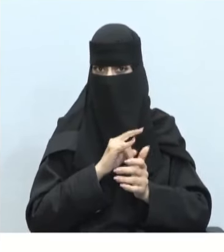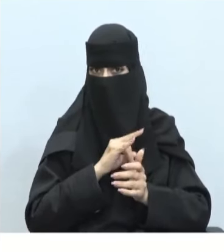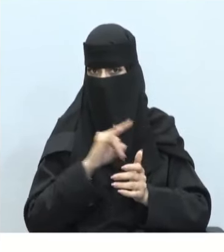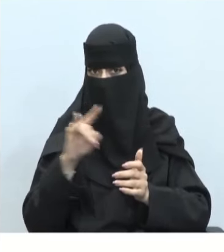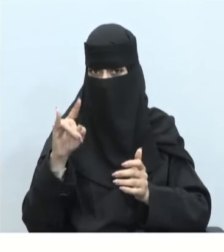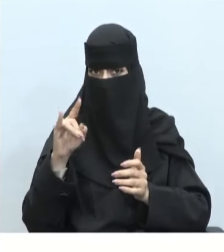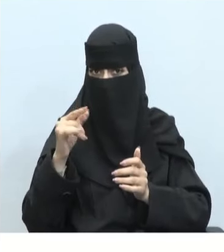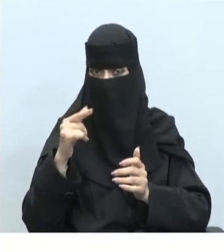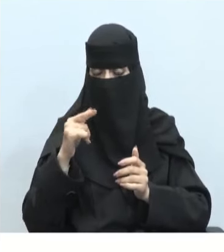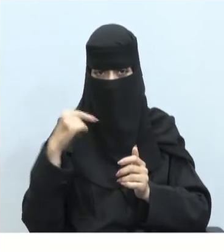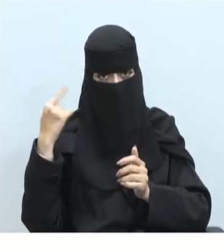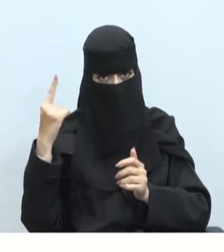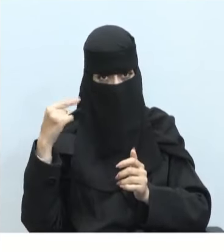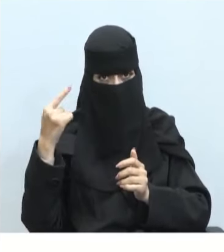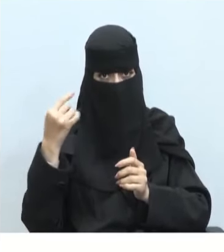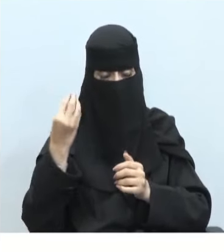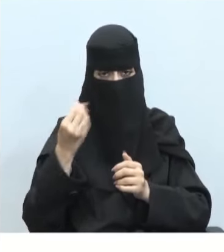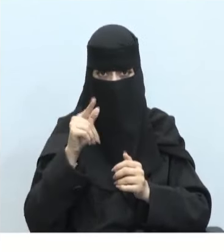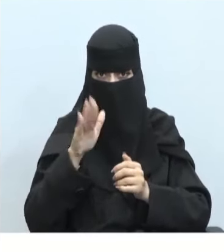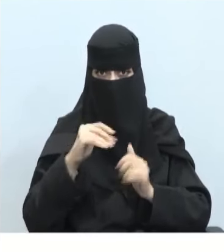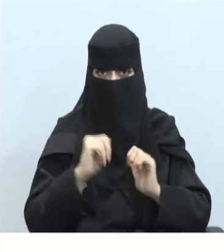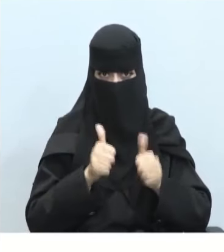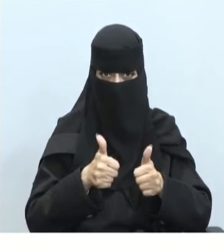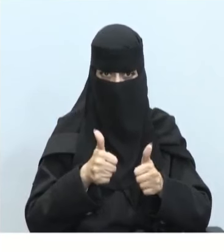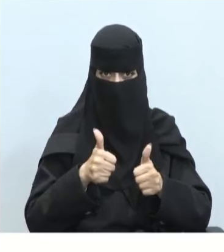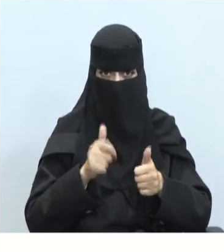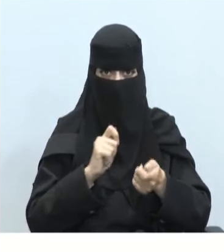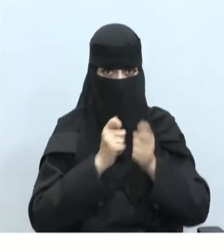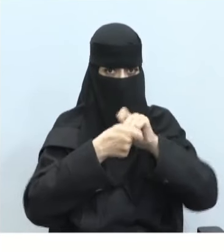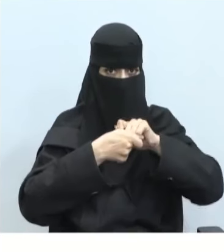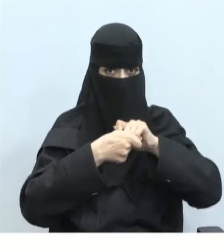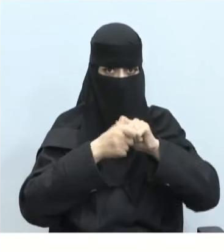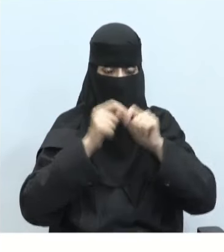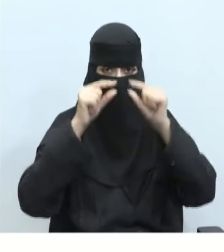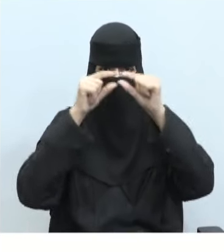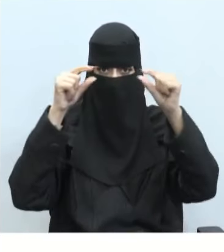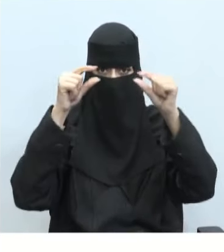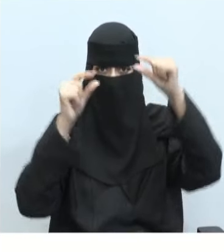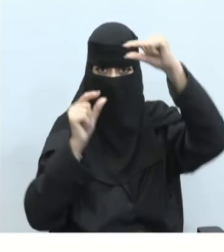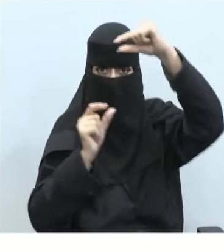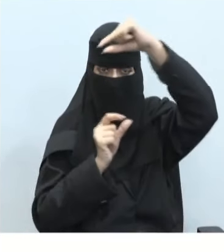معينه نفكر قليلا هل استطعنا تغيير اتجاه النص ا هذا كان